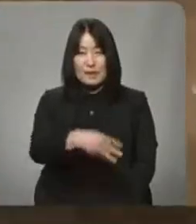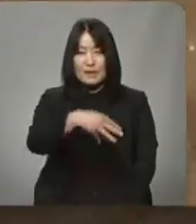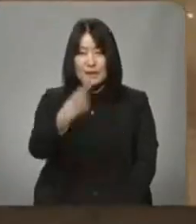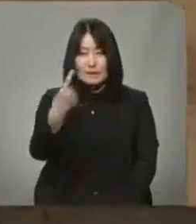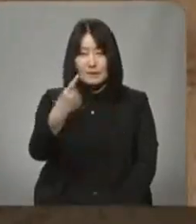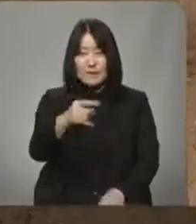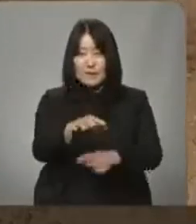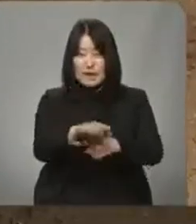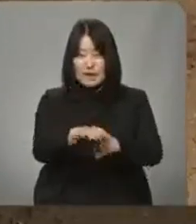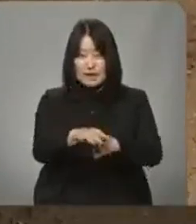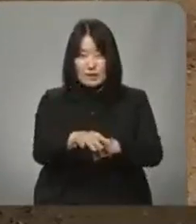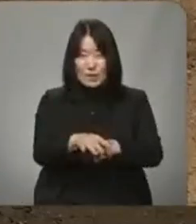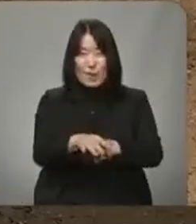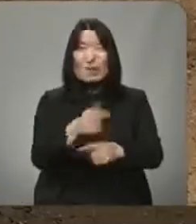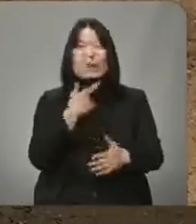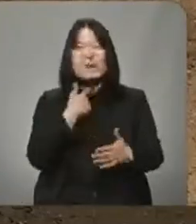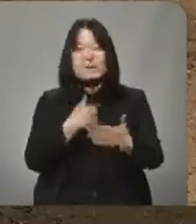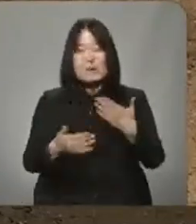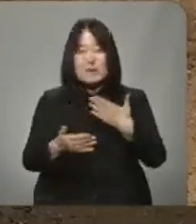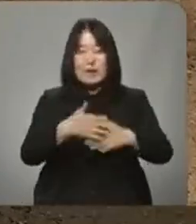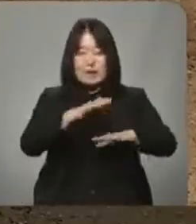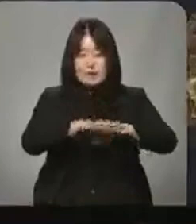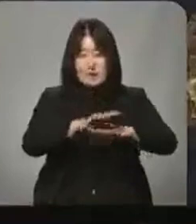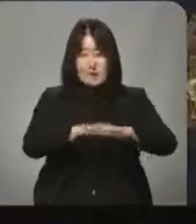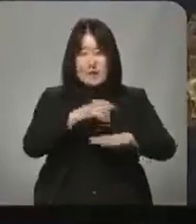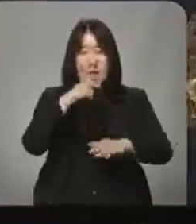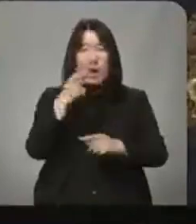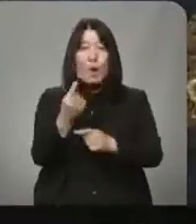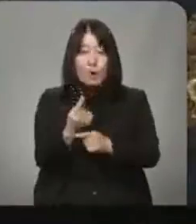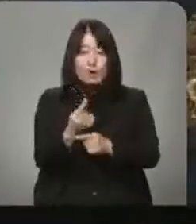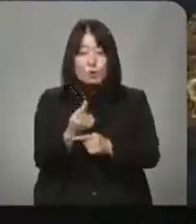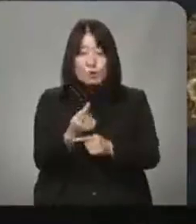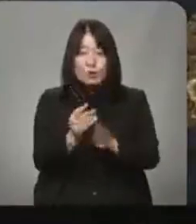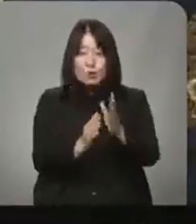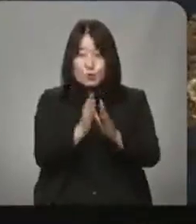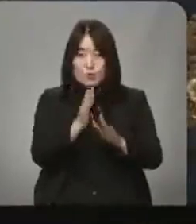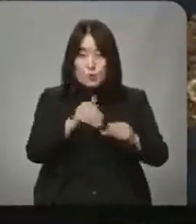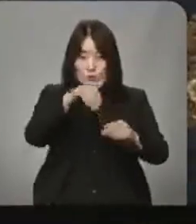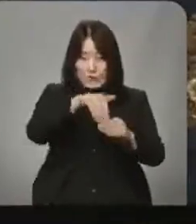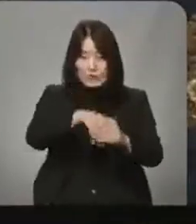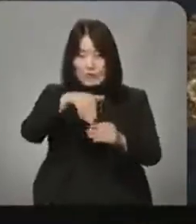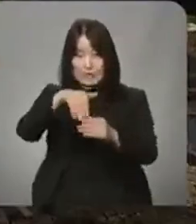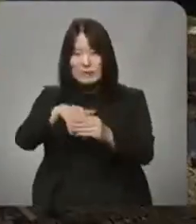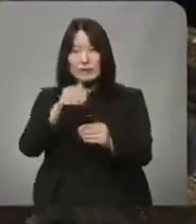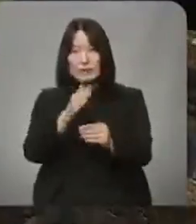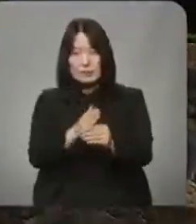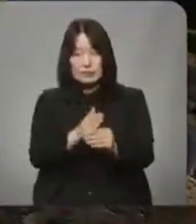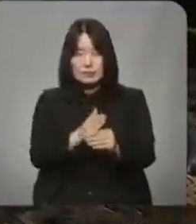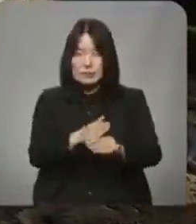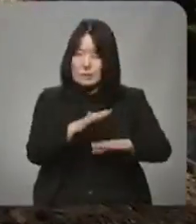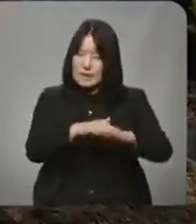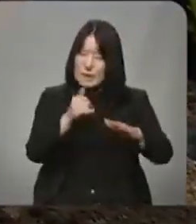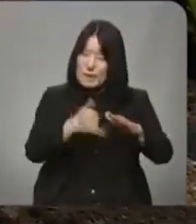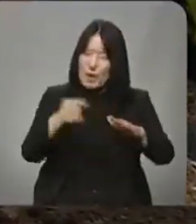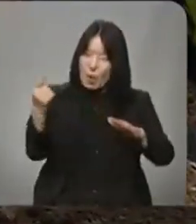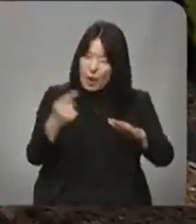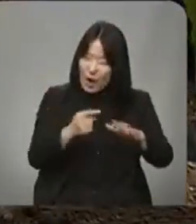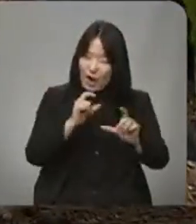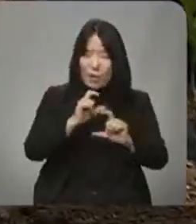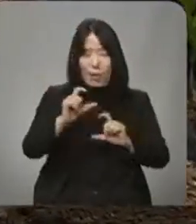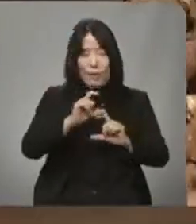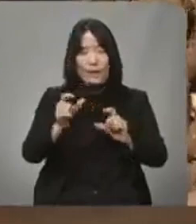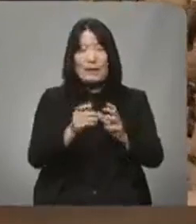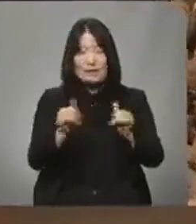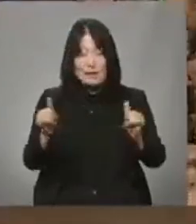삼척의 한 농촌 체험 휴양마을 텃밭에서 고추모종 심기가 한창입니다 귀농을 고민하는 도시민들이